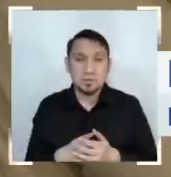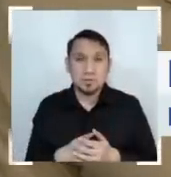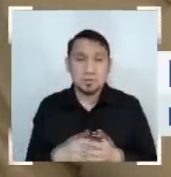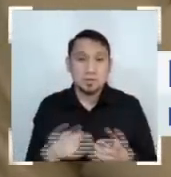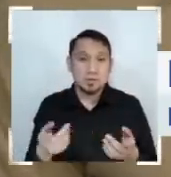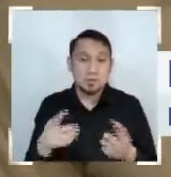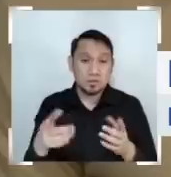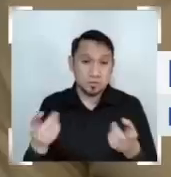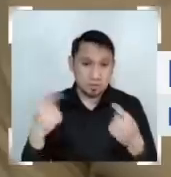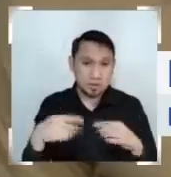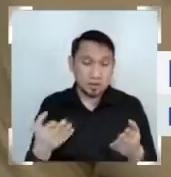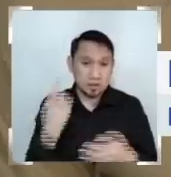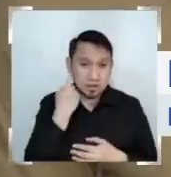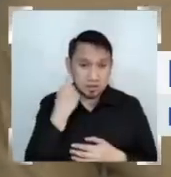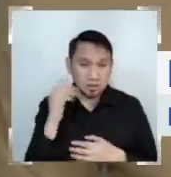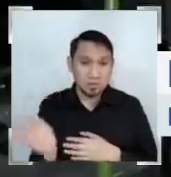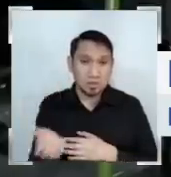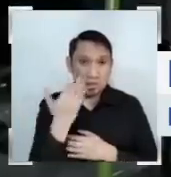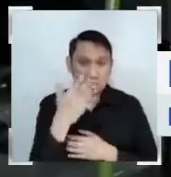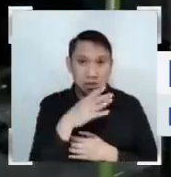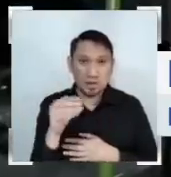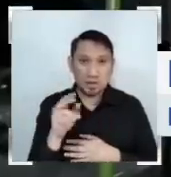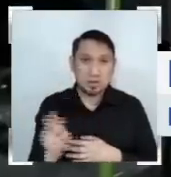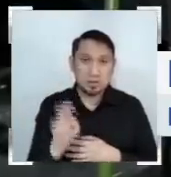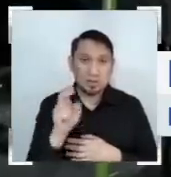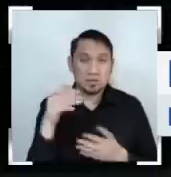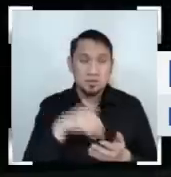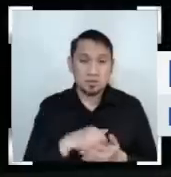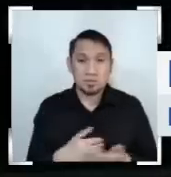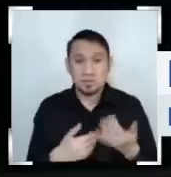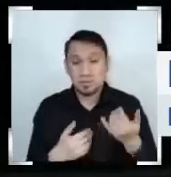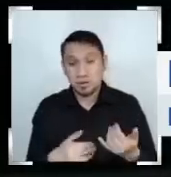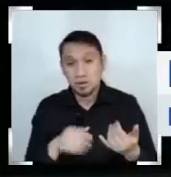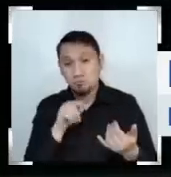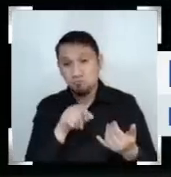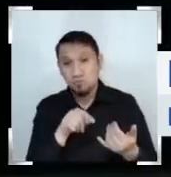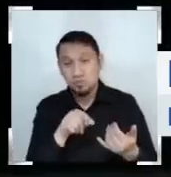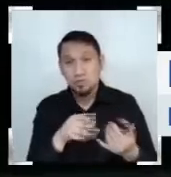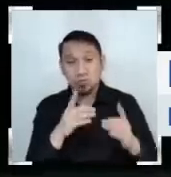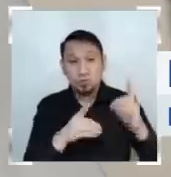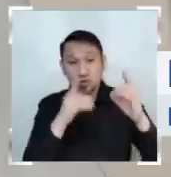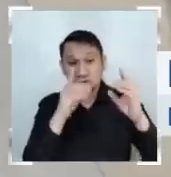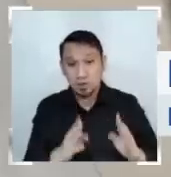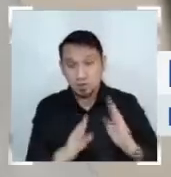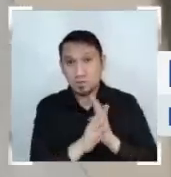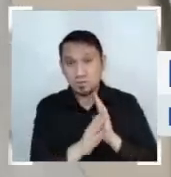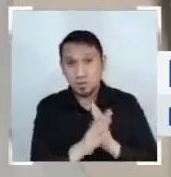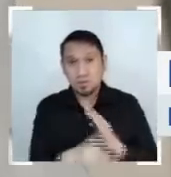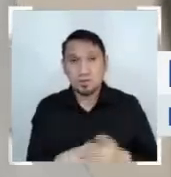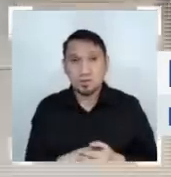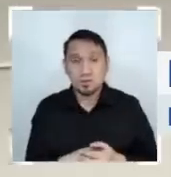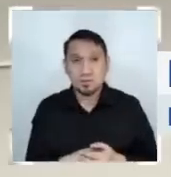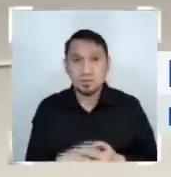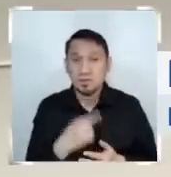sa Cubao ulit tapos nagbiyahe na siya agad. Hawak na ng QCPD Traffic Sector 4 ang driver ng nakabanggang bus. Ayon sa